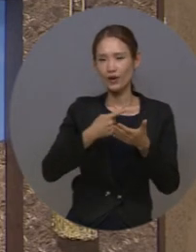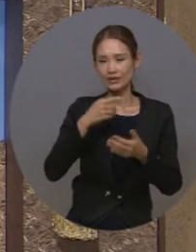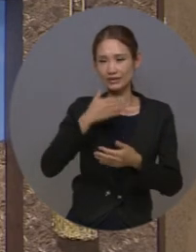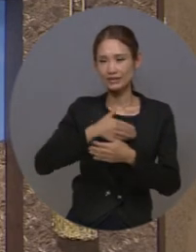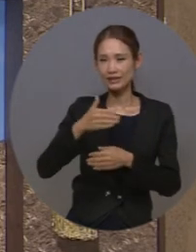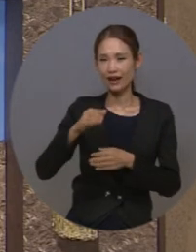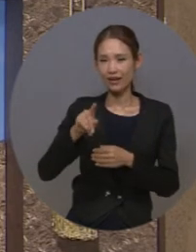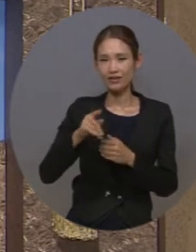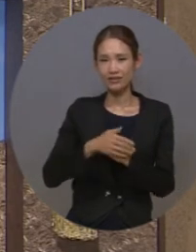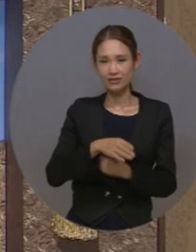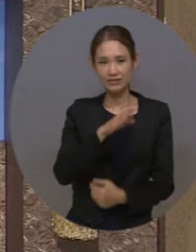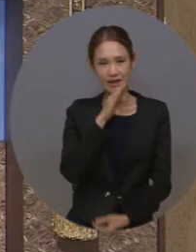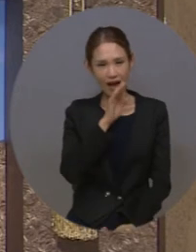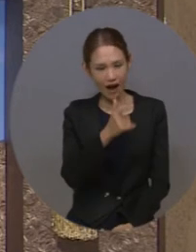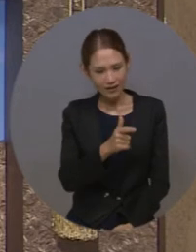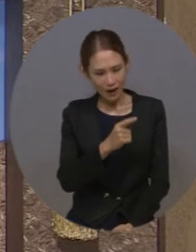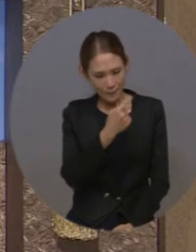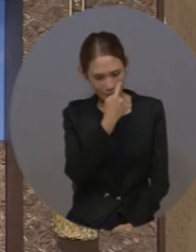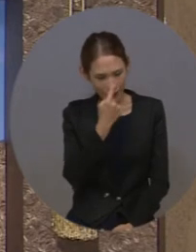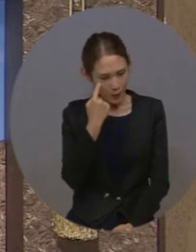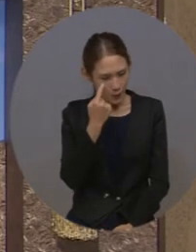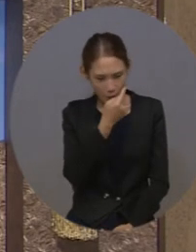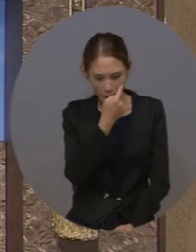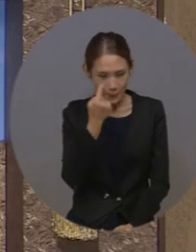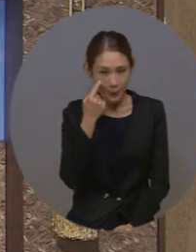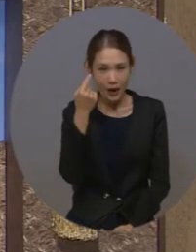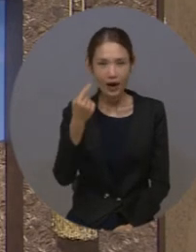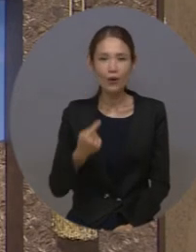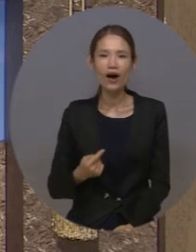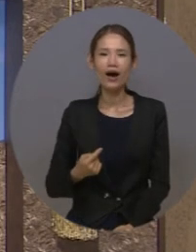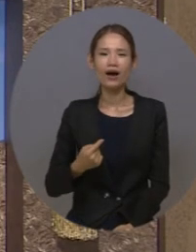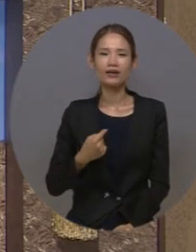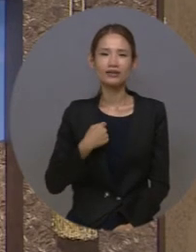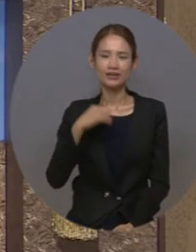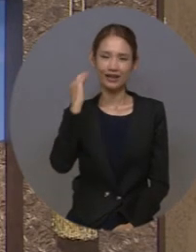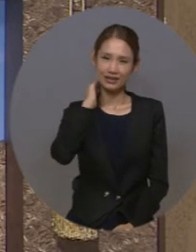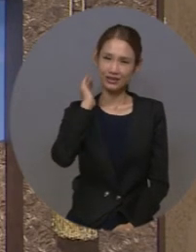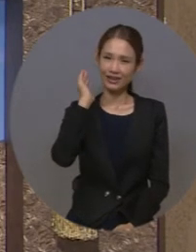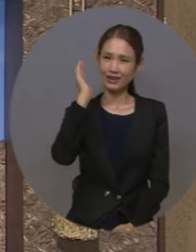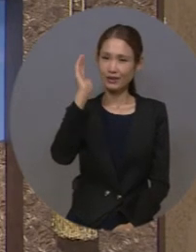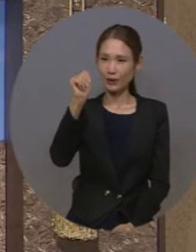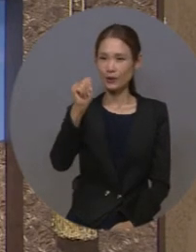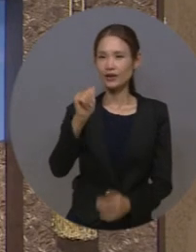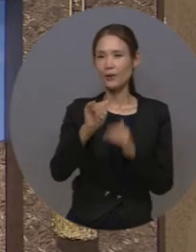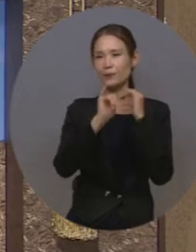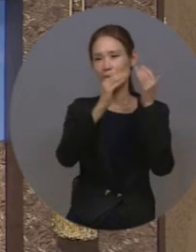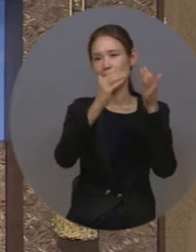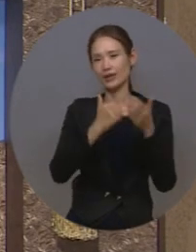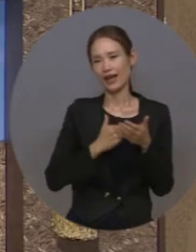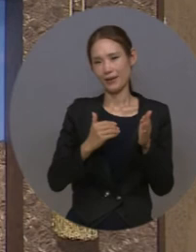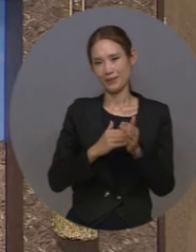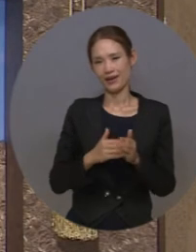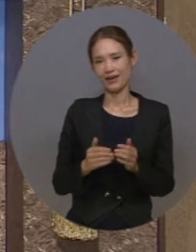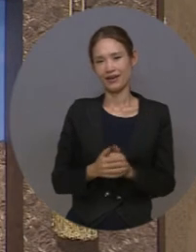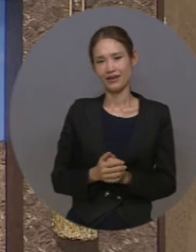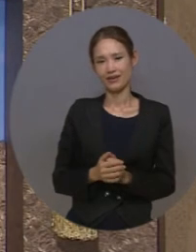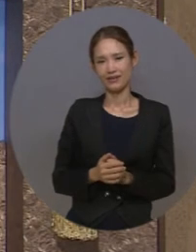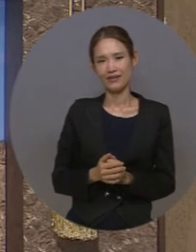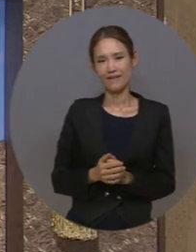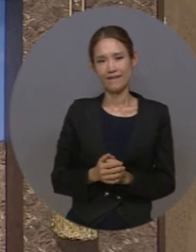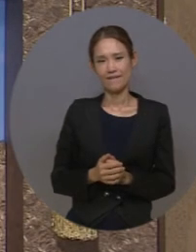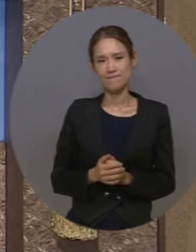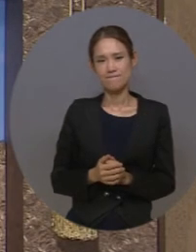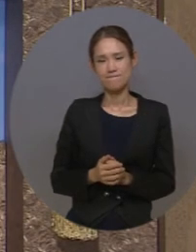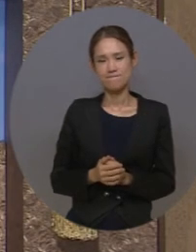국무총리실에서 네. 이게 진짜인지 아닌지 확인 나와가지고 제가 뭐 그 대통령 표창도 받았고 또